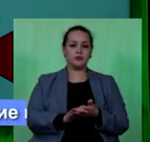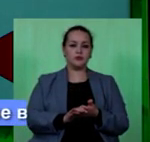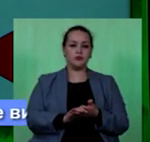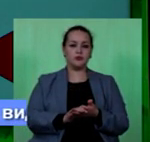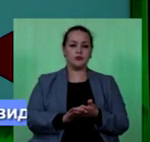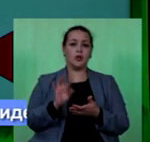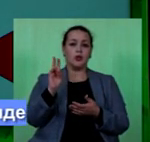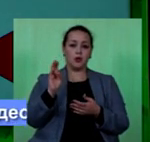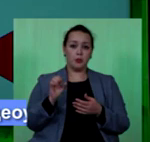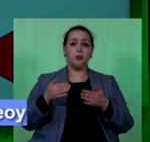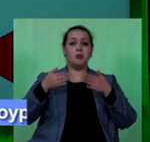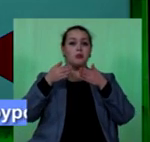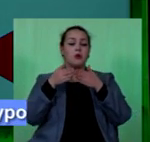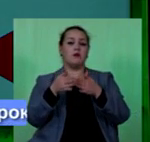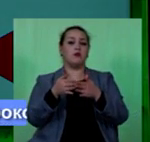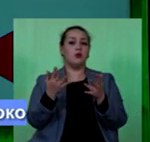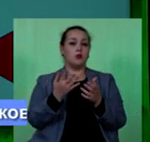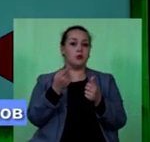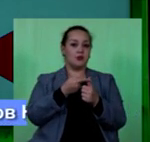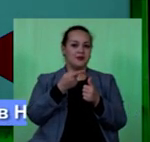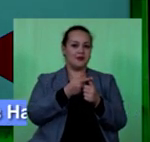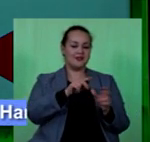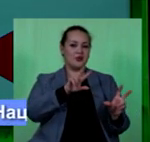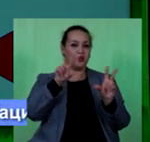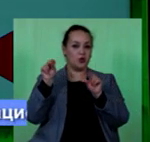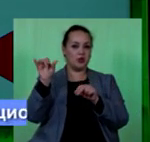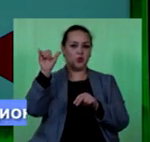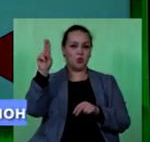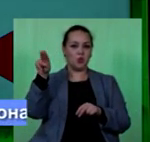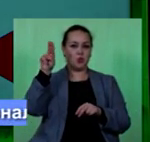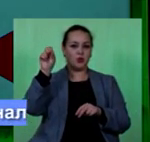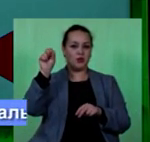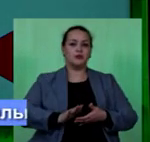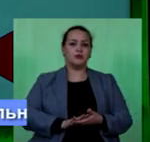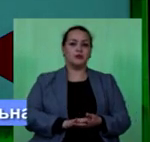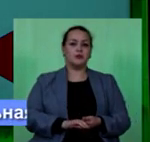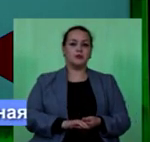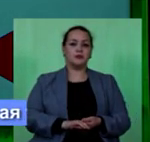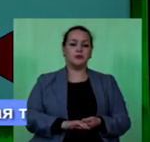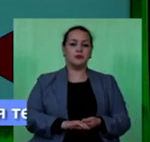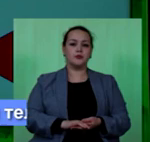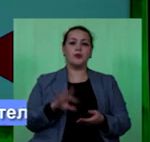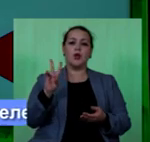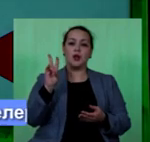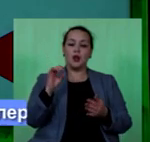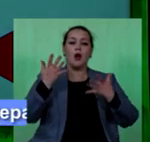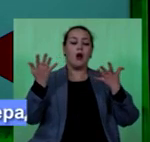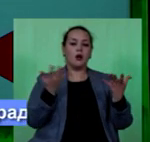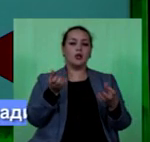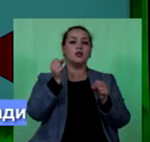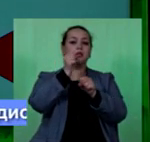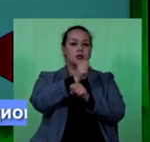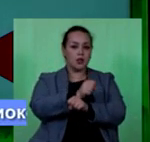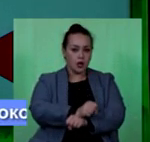паровозике который называется удача ребята посмотрите на каких станциях мы сегодня с вами